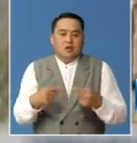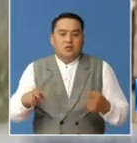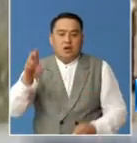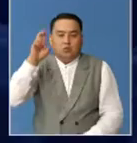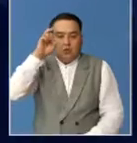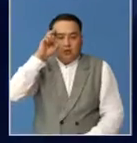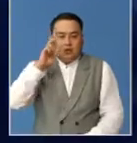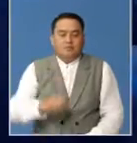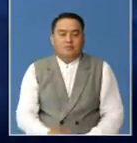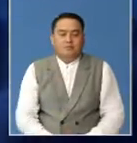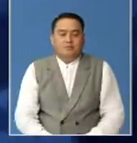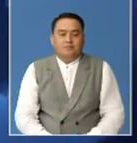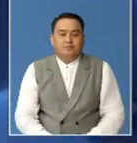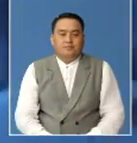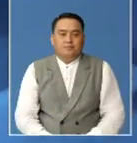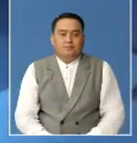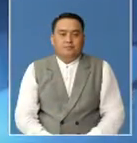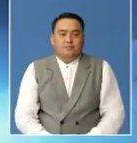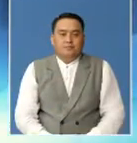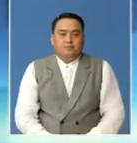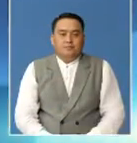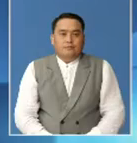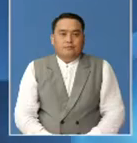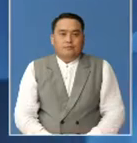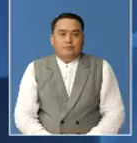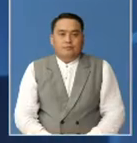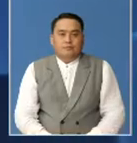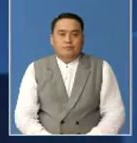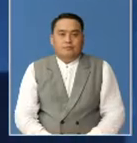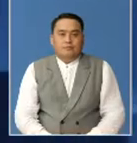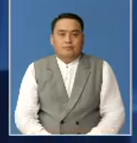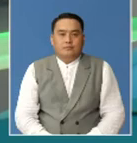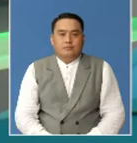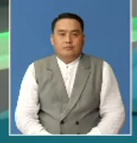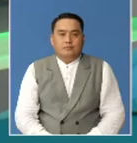стран. Обзор подготовлен Диной Буранбаевой по материалам интернет-ресурсов.